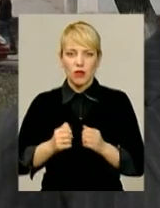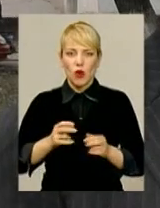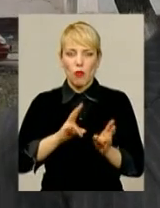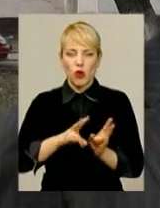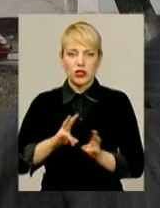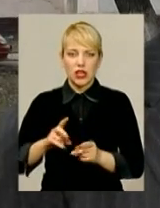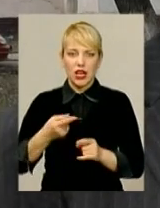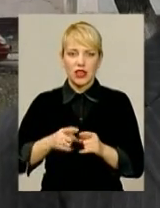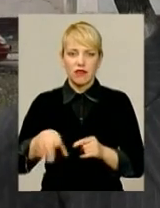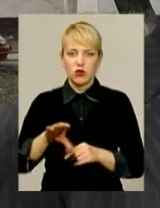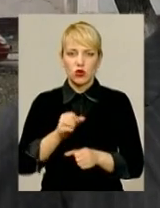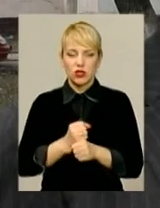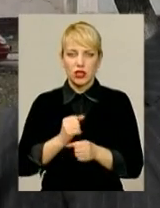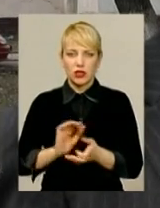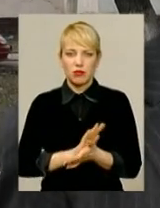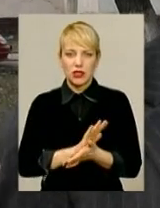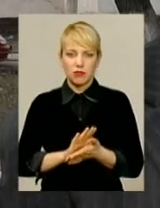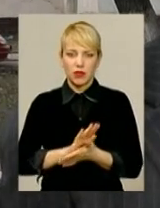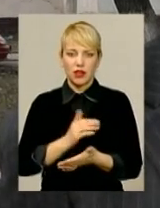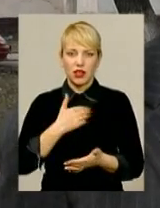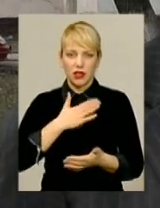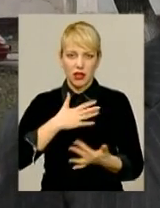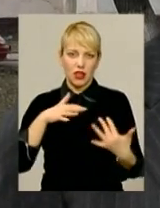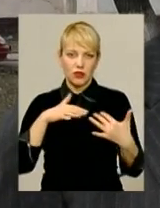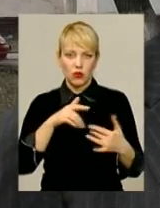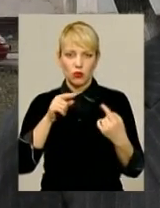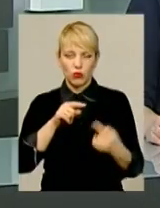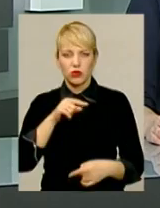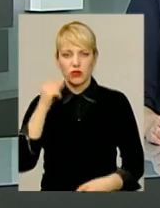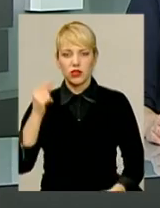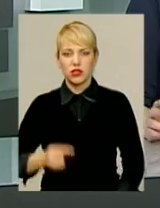людей бесплатно. И это наш фронт с Российской Федерацией.